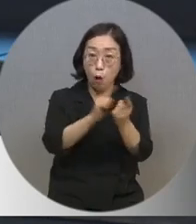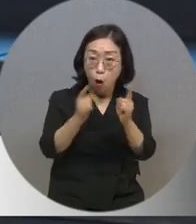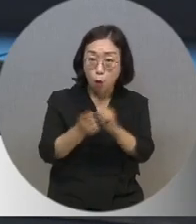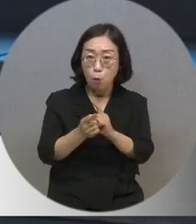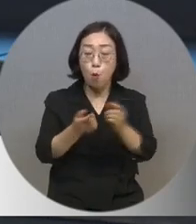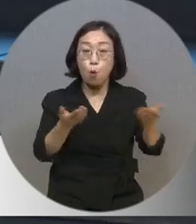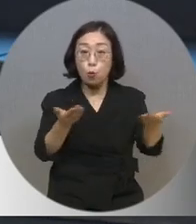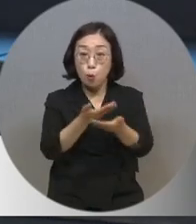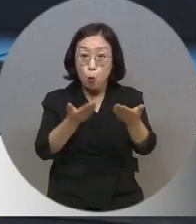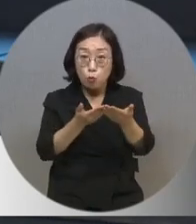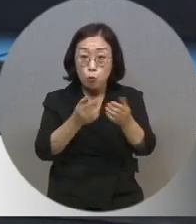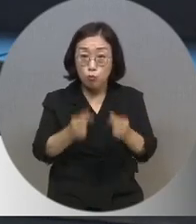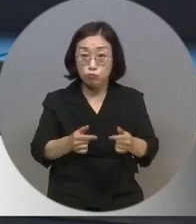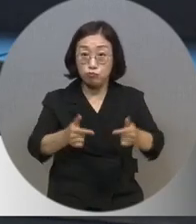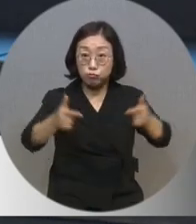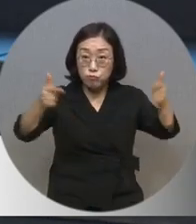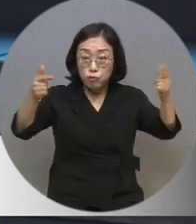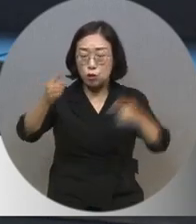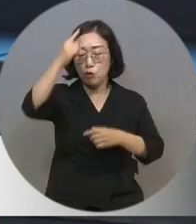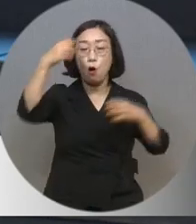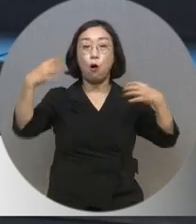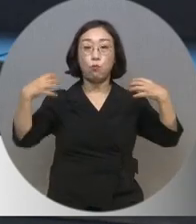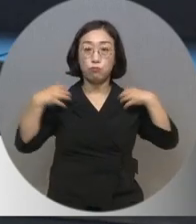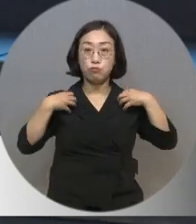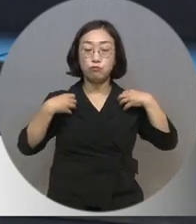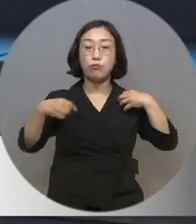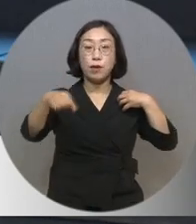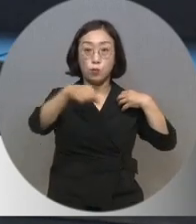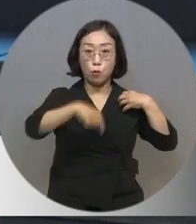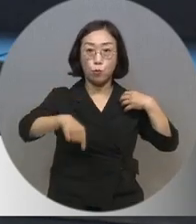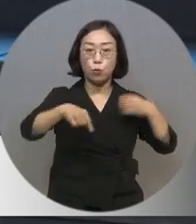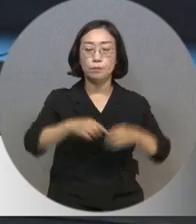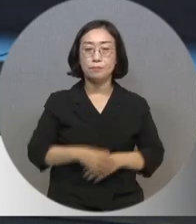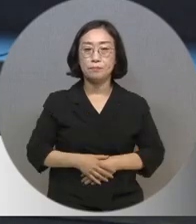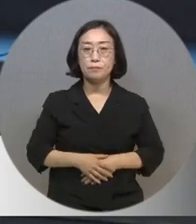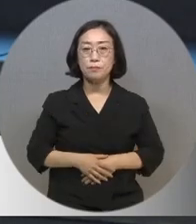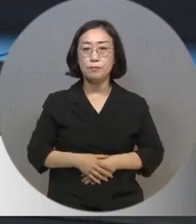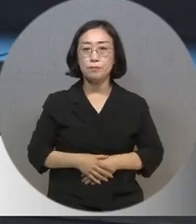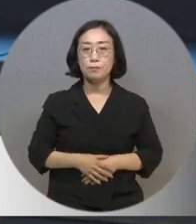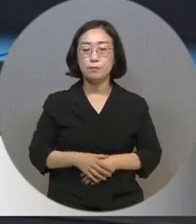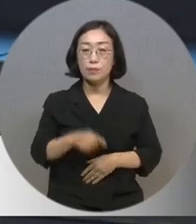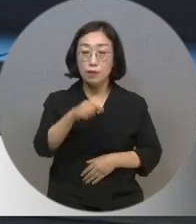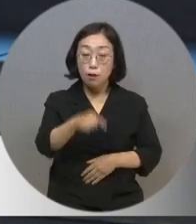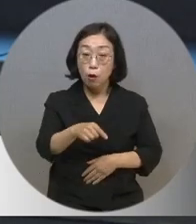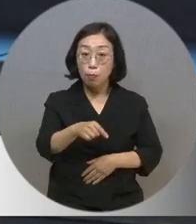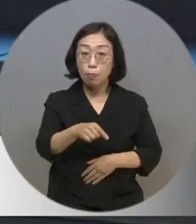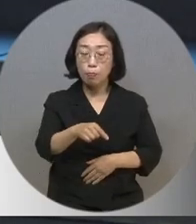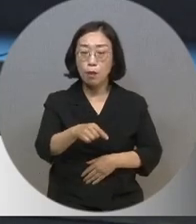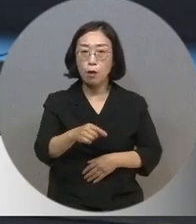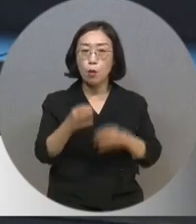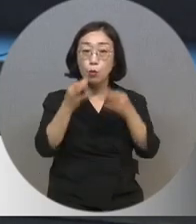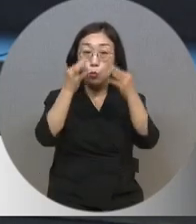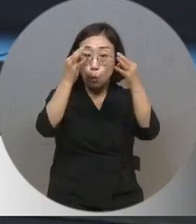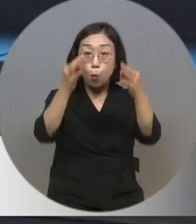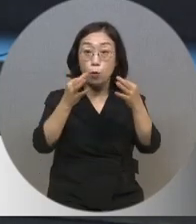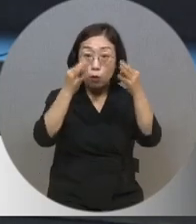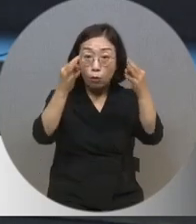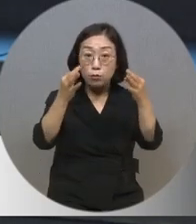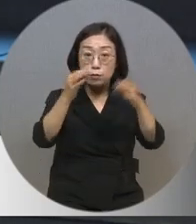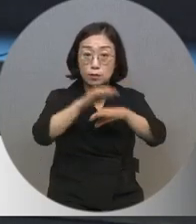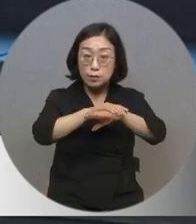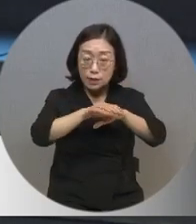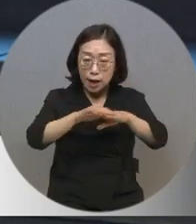노력들이 활성화되고 정부 내에서도 그러한 그 민간의 그 어떤